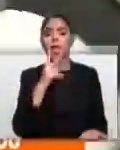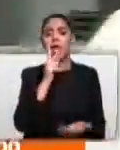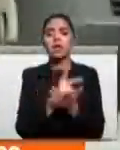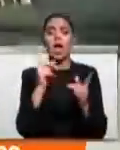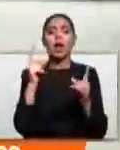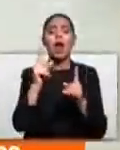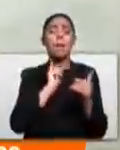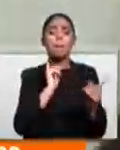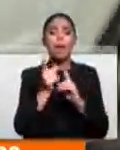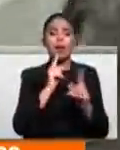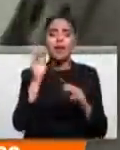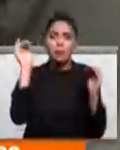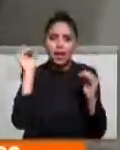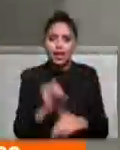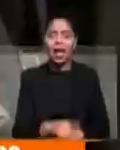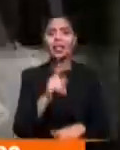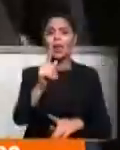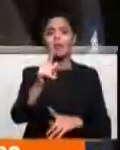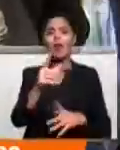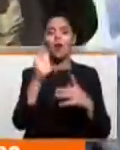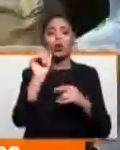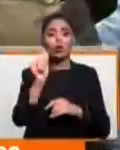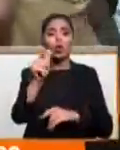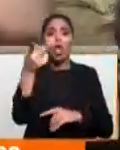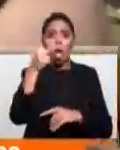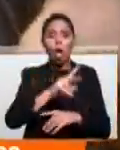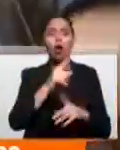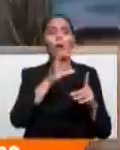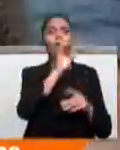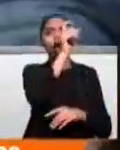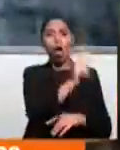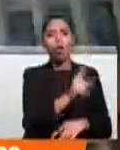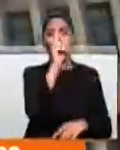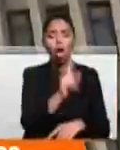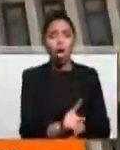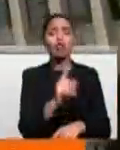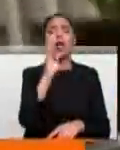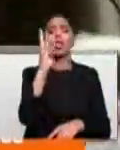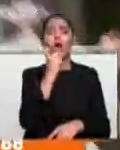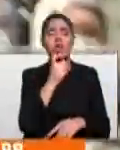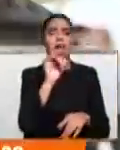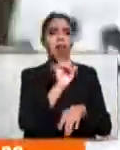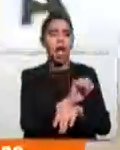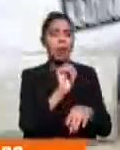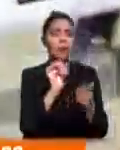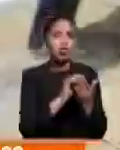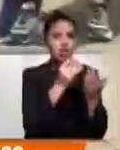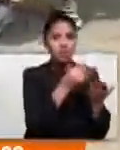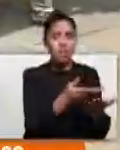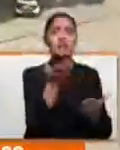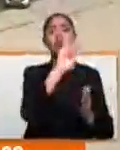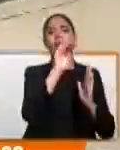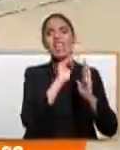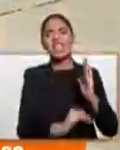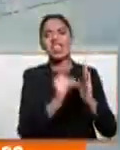duruşmasının günü geldi çattı Karaman ölüme götürmekte suçlanan Tarhan önce dört yıl hapisle cezalandırıldı ardından